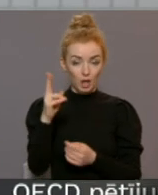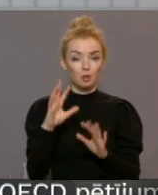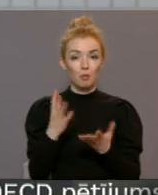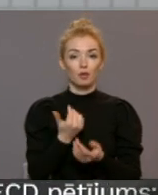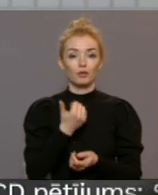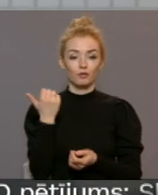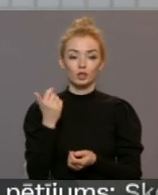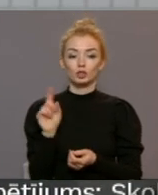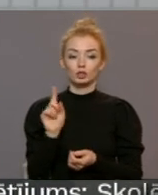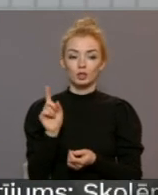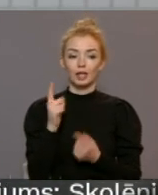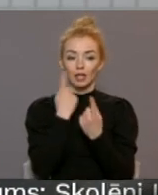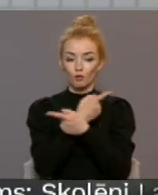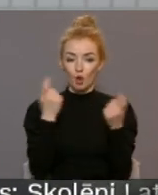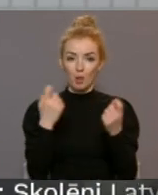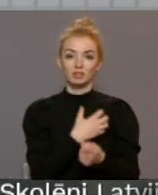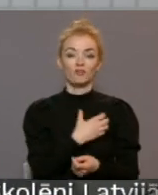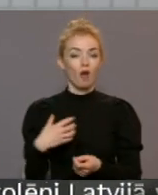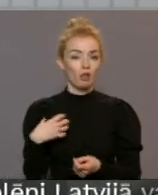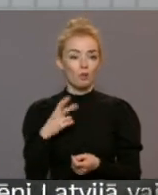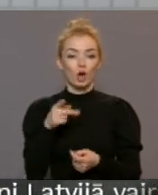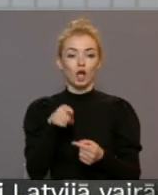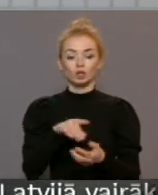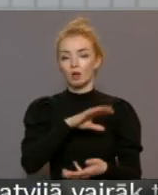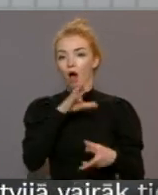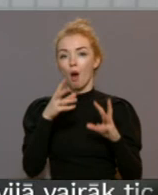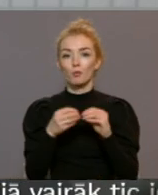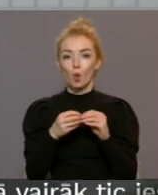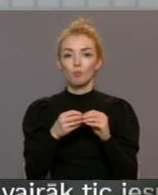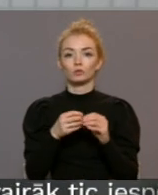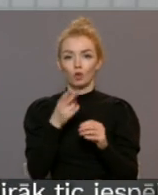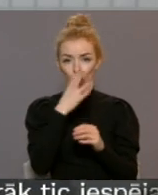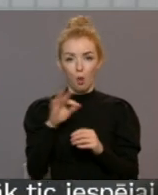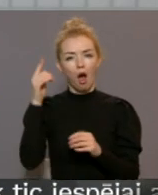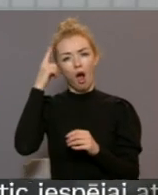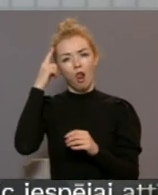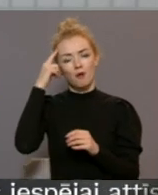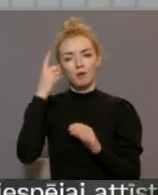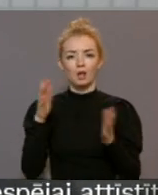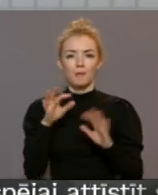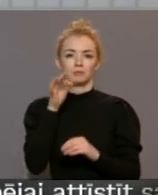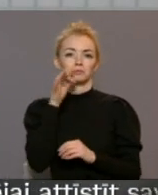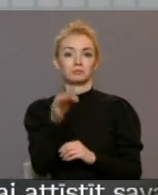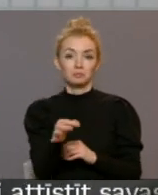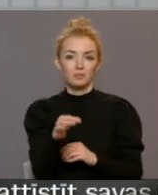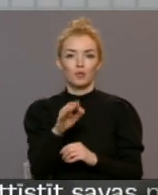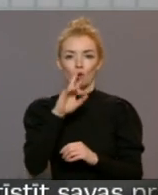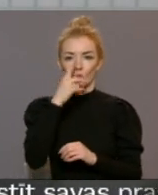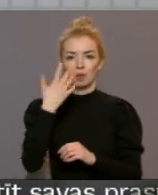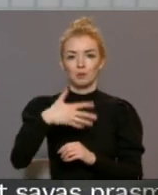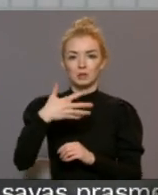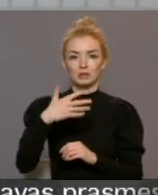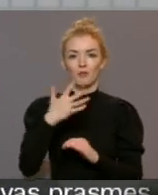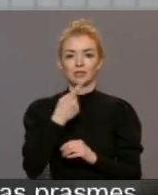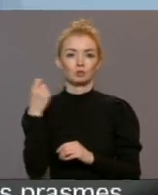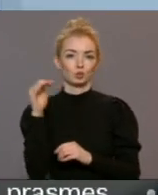viņš ir informējis valdību, ka šis apjoms no galvas minot kļūdaini, ka ir 50 vai